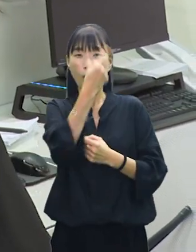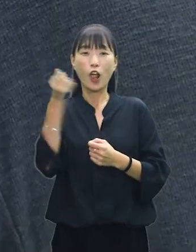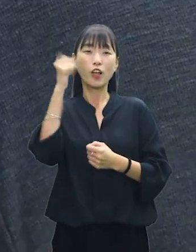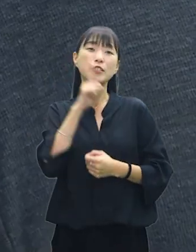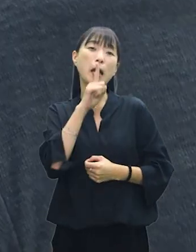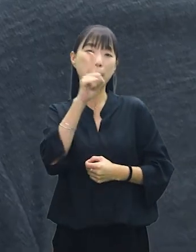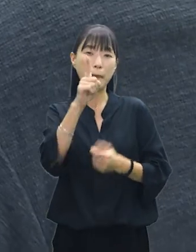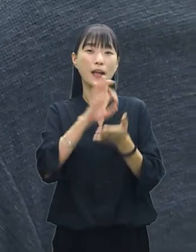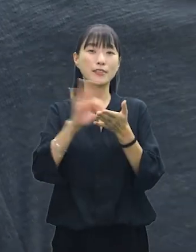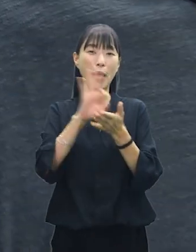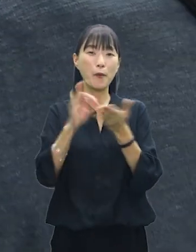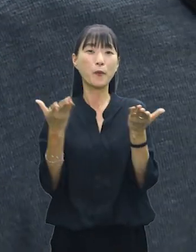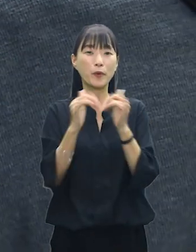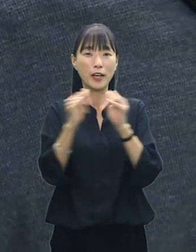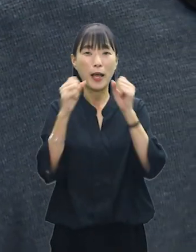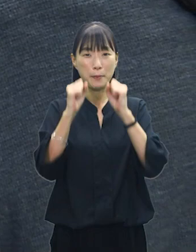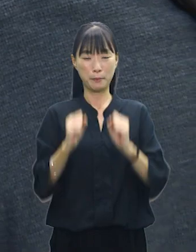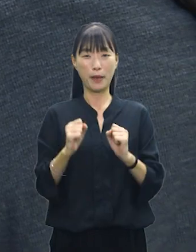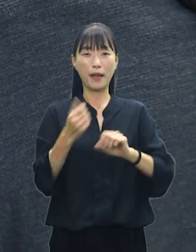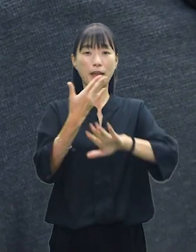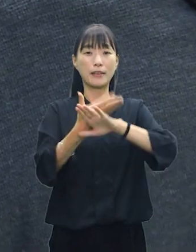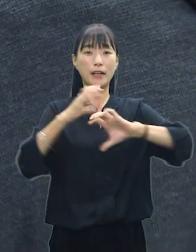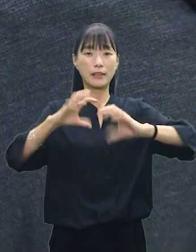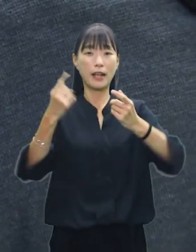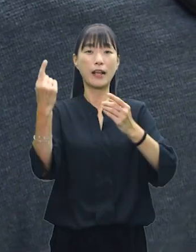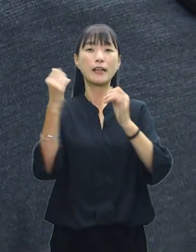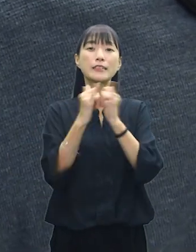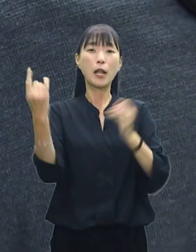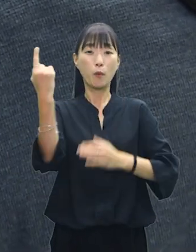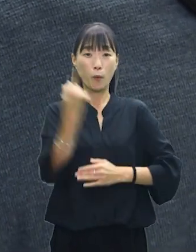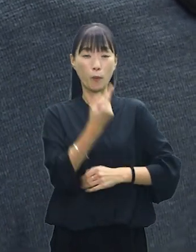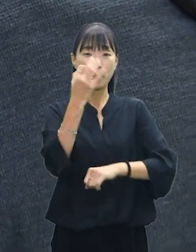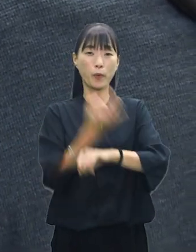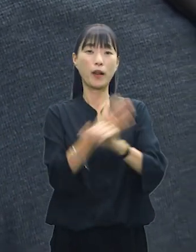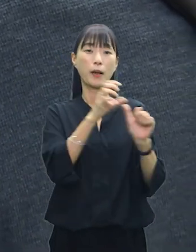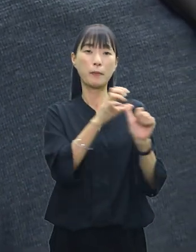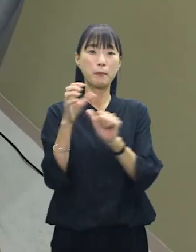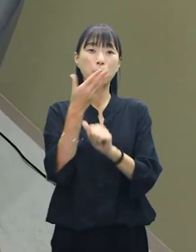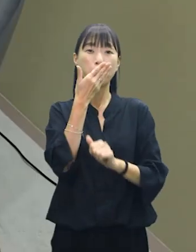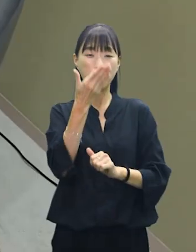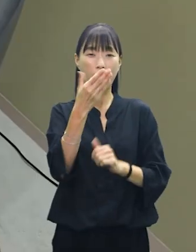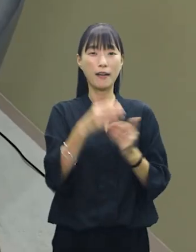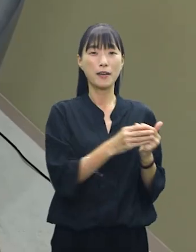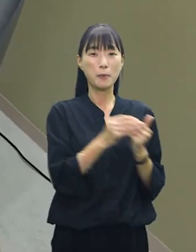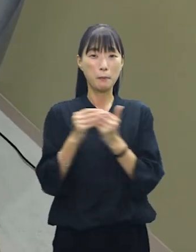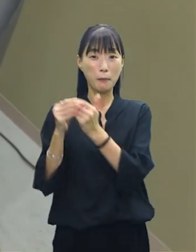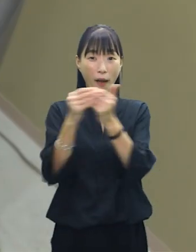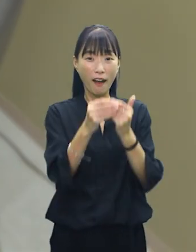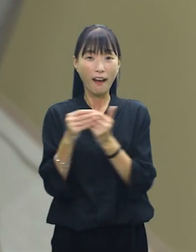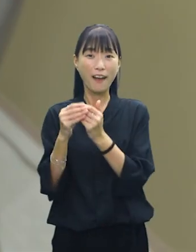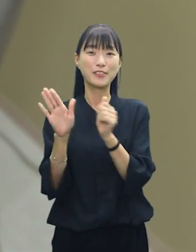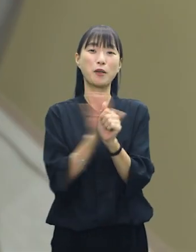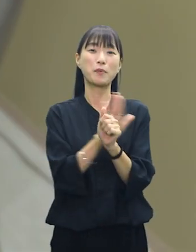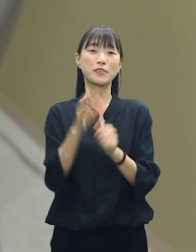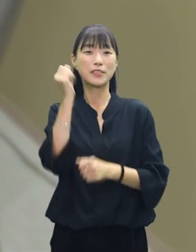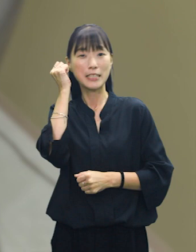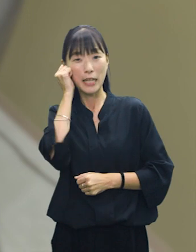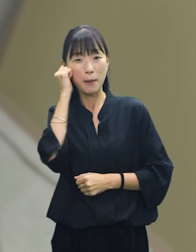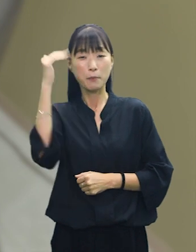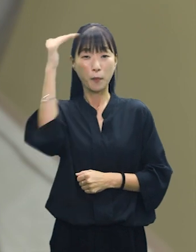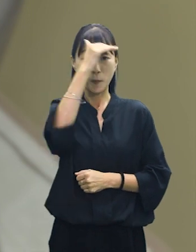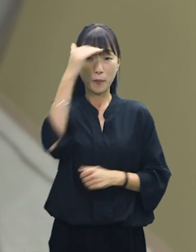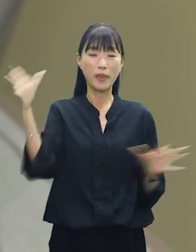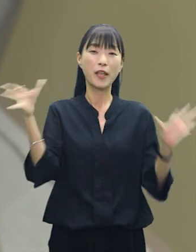러시아어까지 이 4개 언어를 구사하는 직원이 상주해 외국인들이 편리하게 이용할 수 있고요. 픽업, 랜딩 서비스부터 숙박